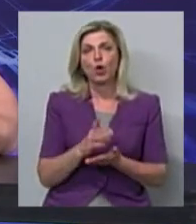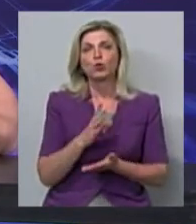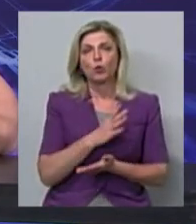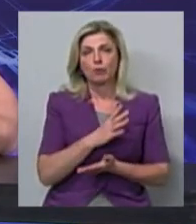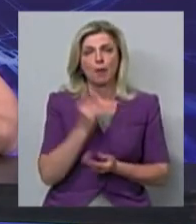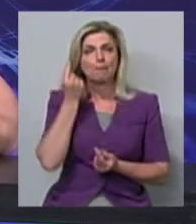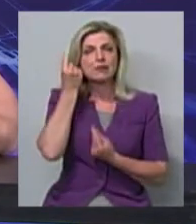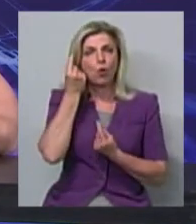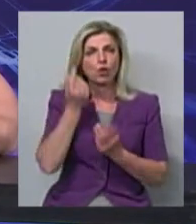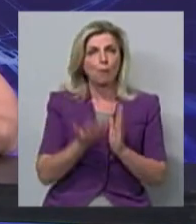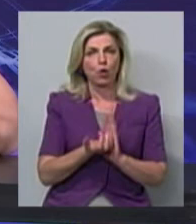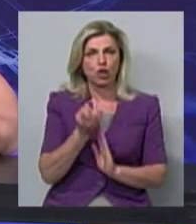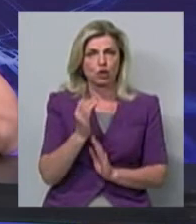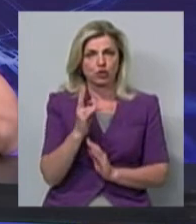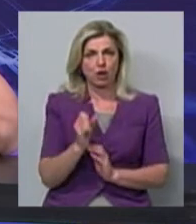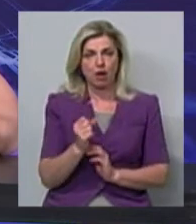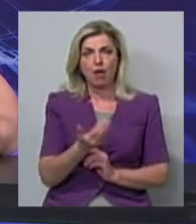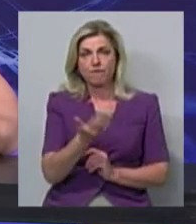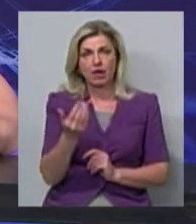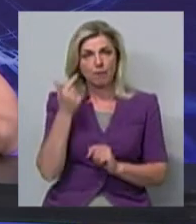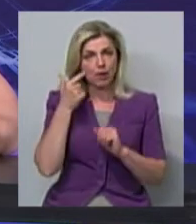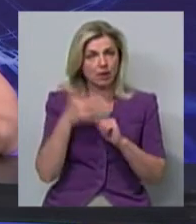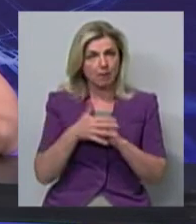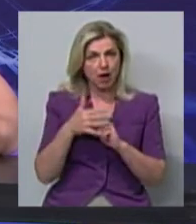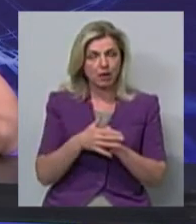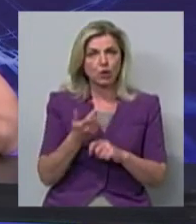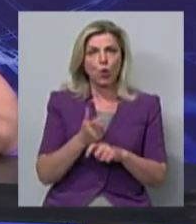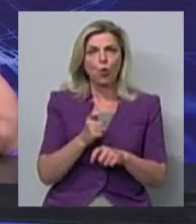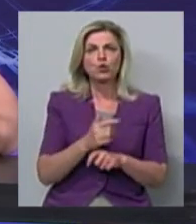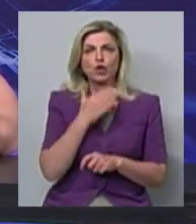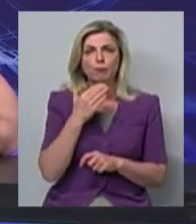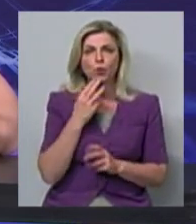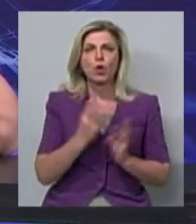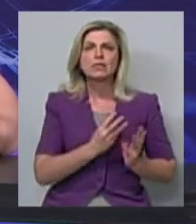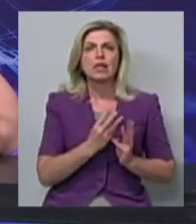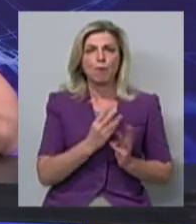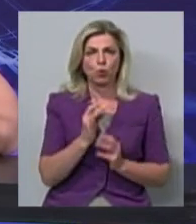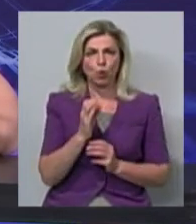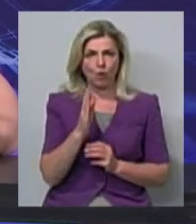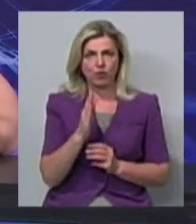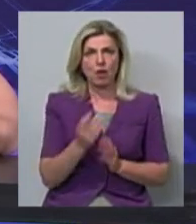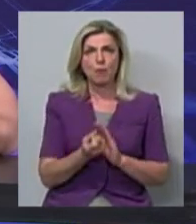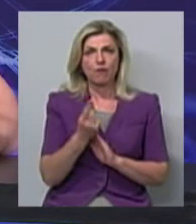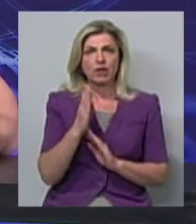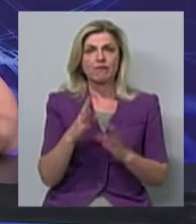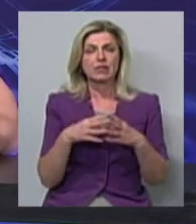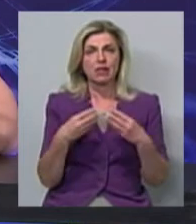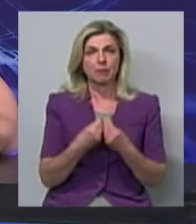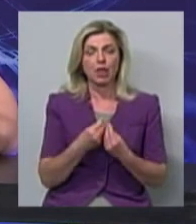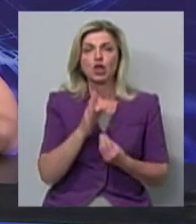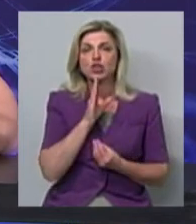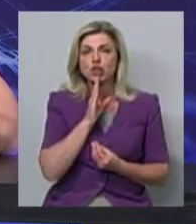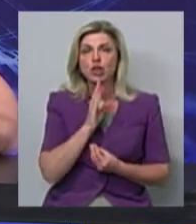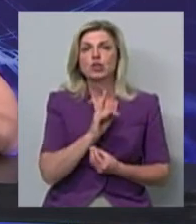психологическая поддержка. Потому что вы же понимаете, очень много стигм формируется в таких семьях. Женщина, которая является